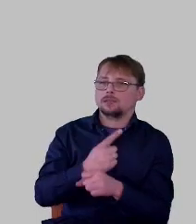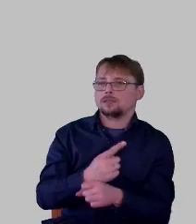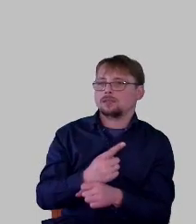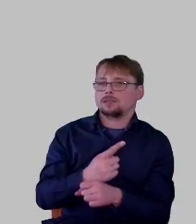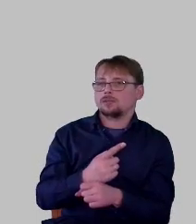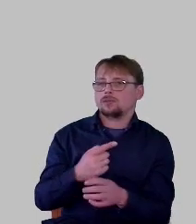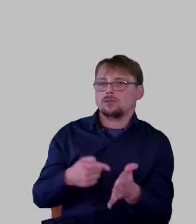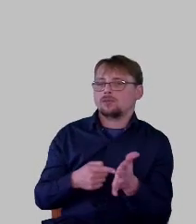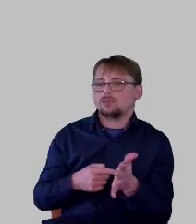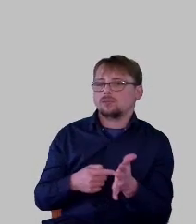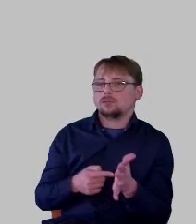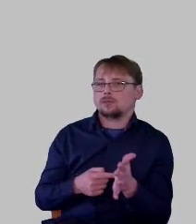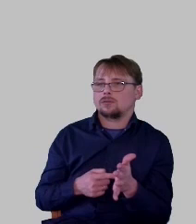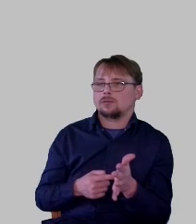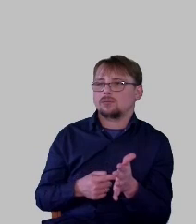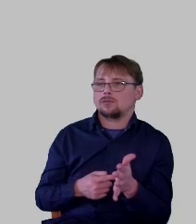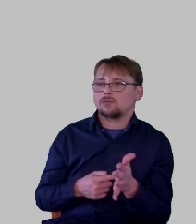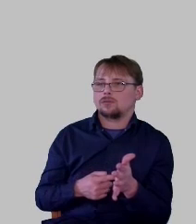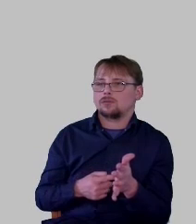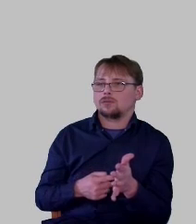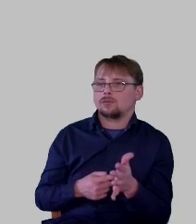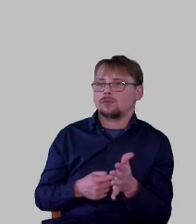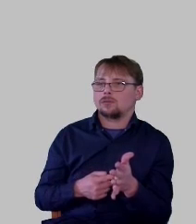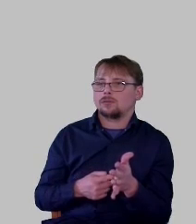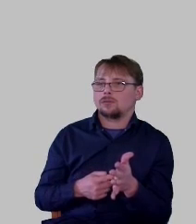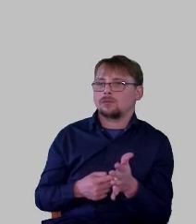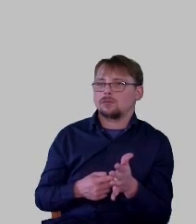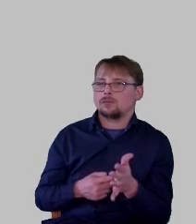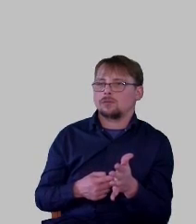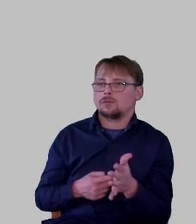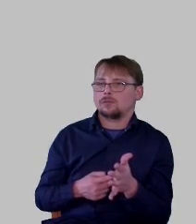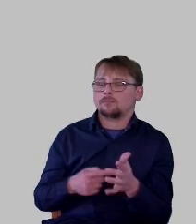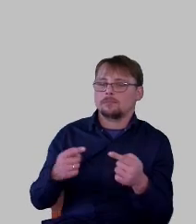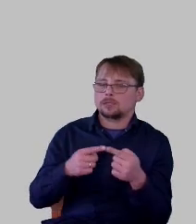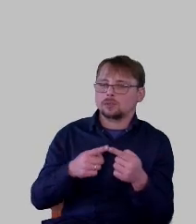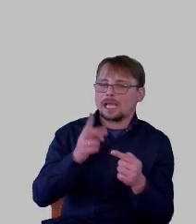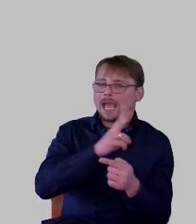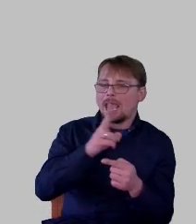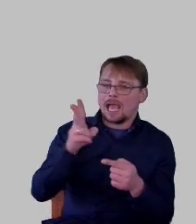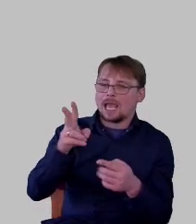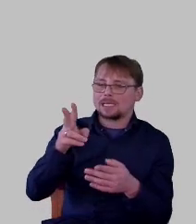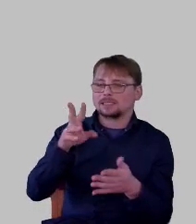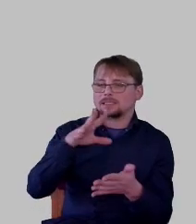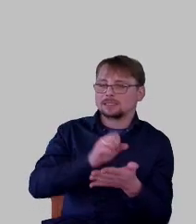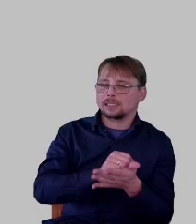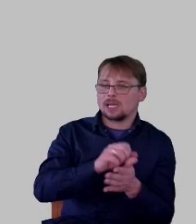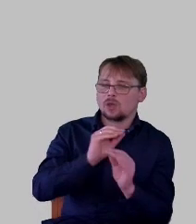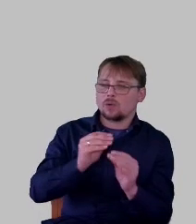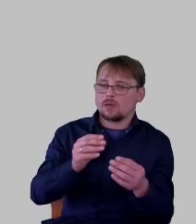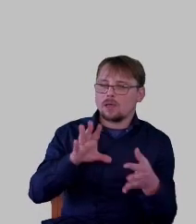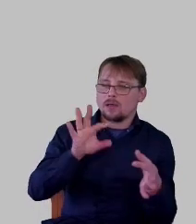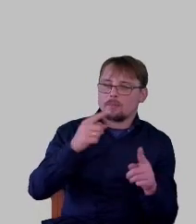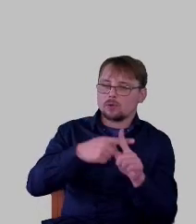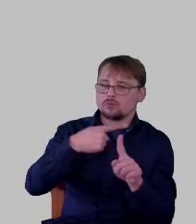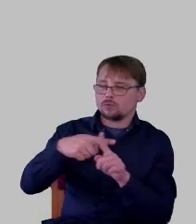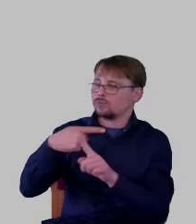jest tutaj związany ramowymi planami nauczania, które regulują liczbę godzin z poszczególnych zajęć edukacyjnych. Tu